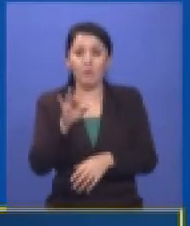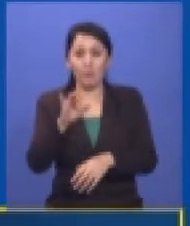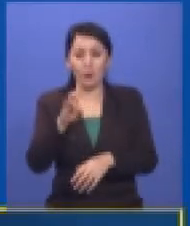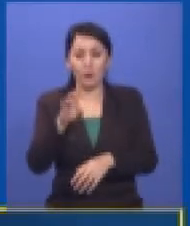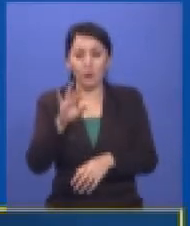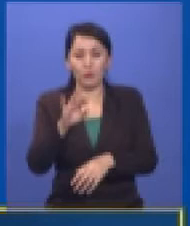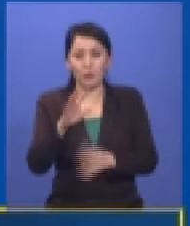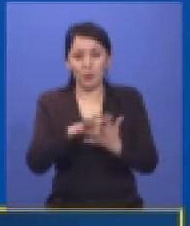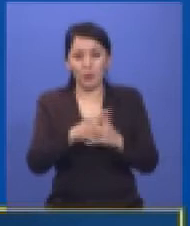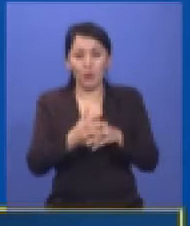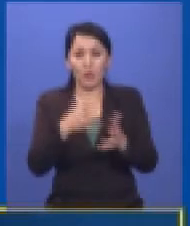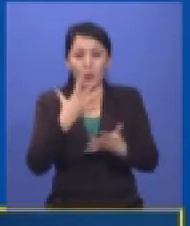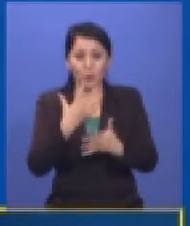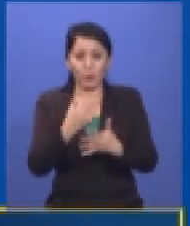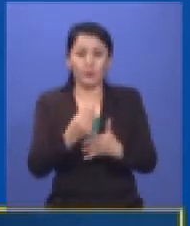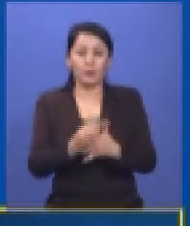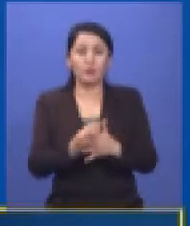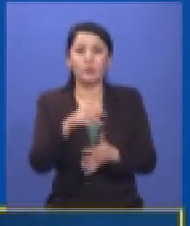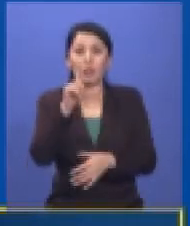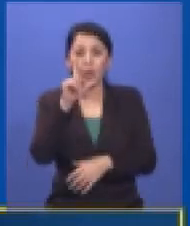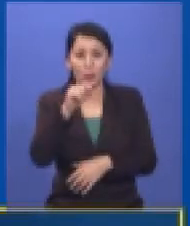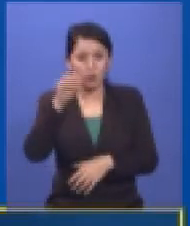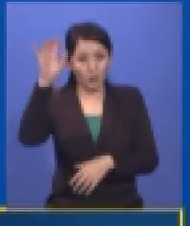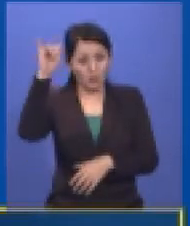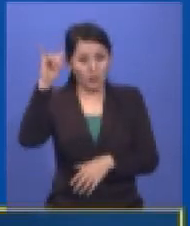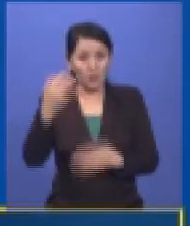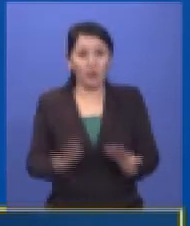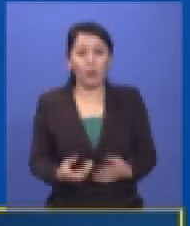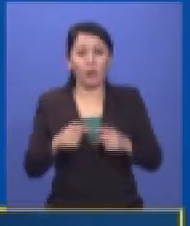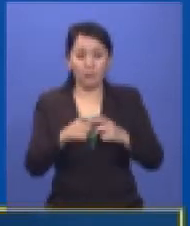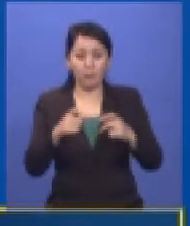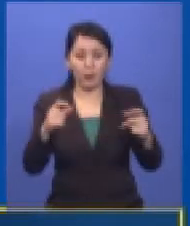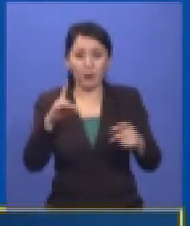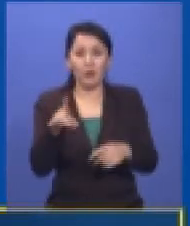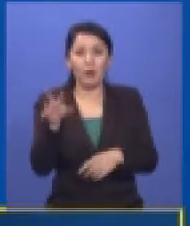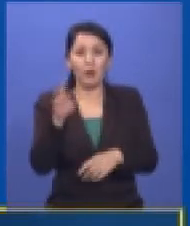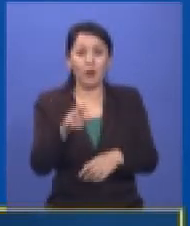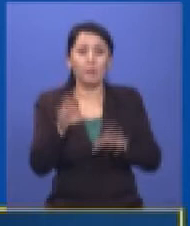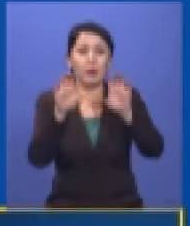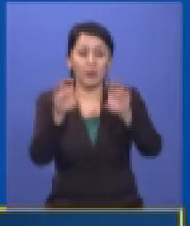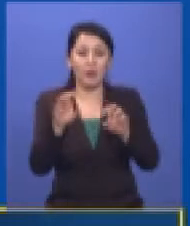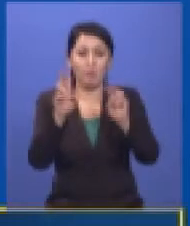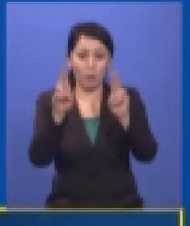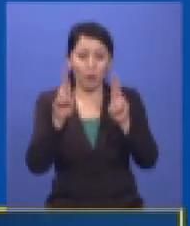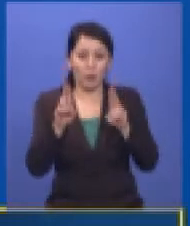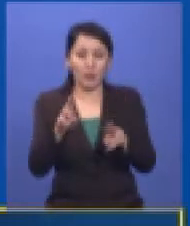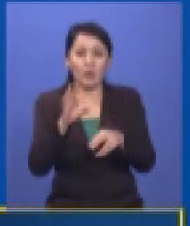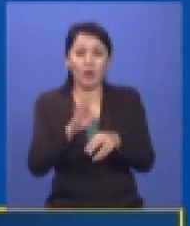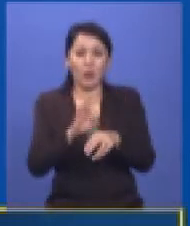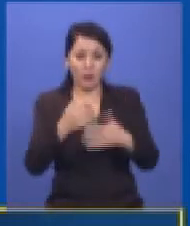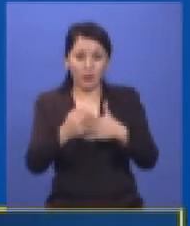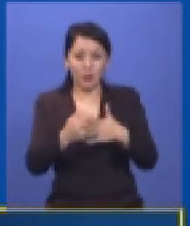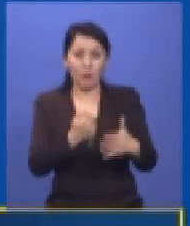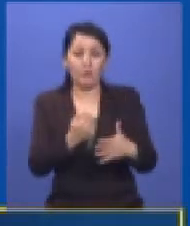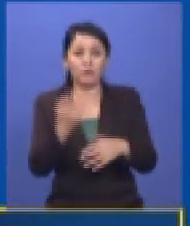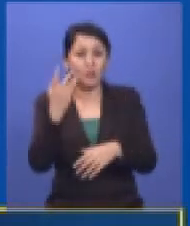ауданы, Дружба ауылдары. Өз кезегінде біз құс пен мау ұстайтын тұрғындар арасында ветеринария заңнамасының талаптары мен аурулардың алдын алу